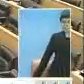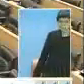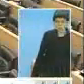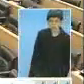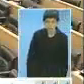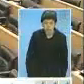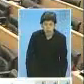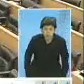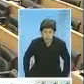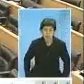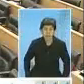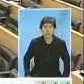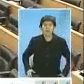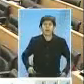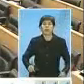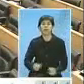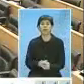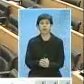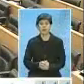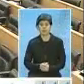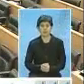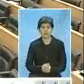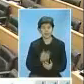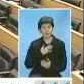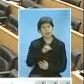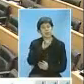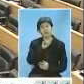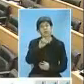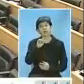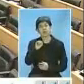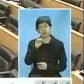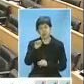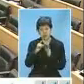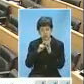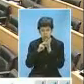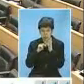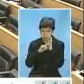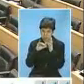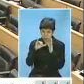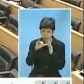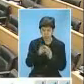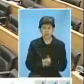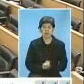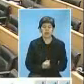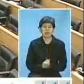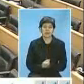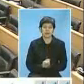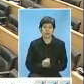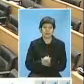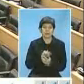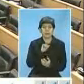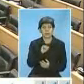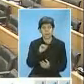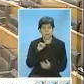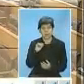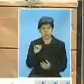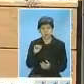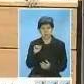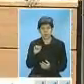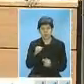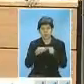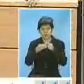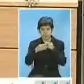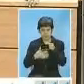ท่านประธานสภาที่เคารพครับผมส.ส.สุนัยจุลพงศธรสมาชิกสภาผู้แทนราษฎรแบบสั